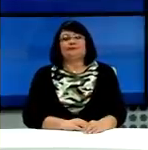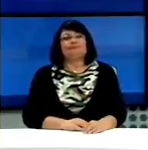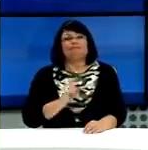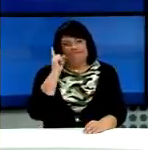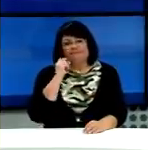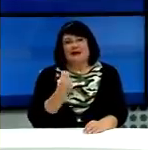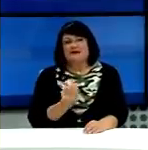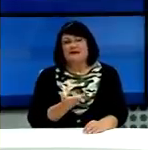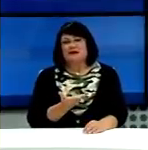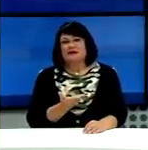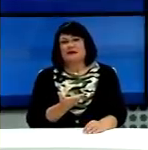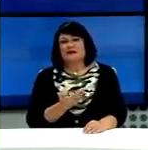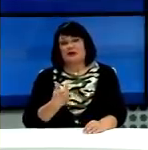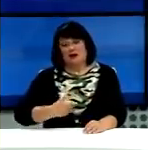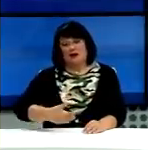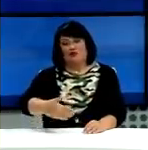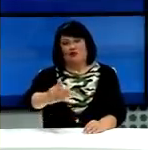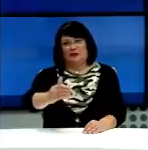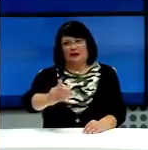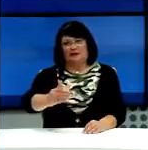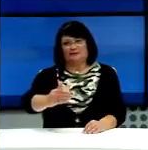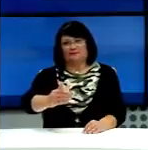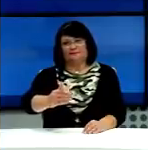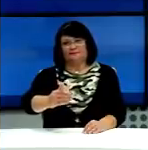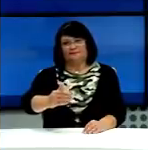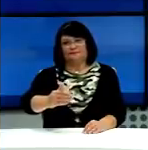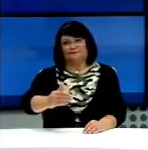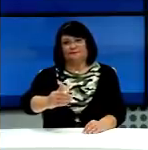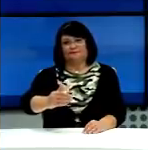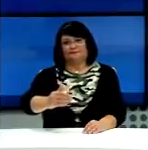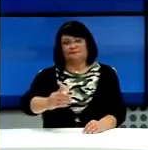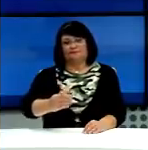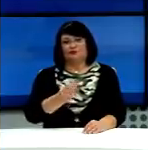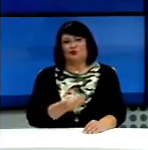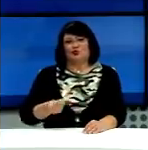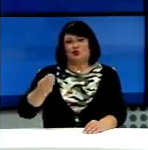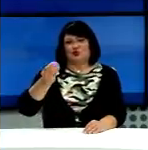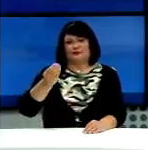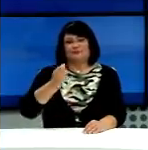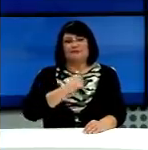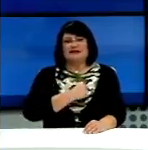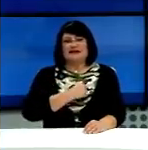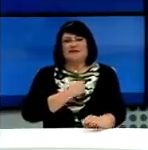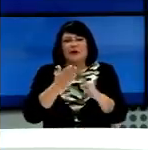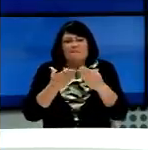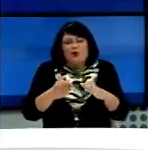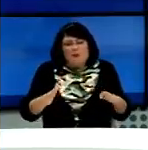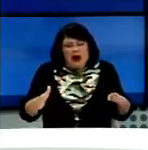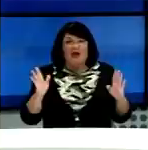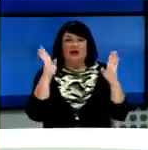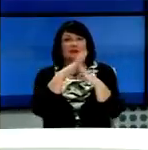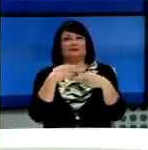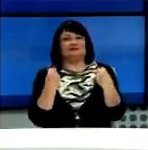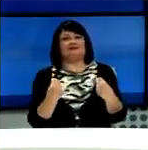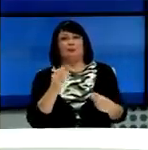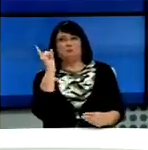όσο από εδώ και πέρα περισσότερο κανείς βασίζεται στην προπαγάνδα, στην ωρεοποίηση, στο